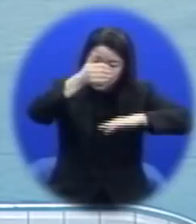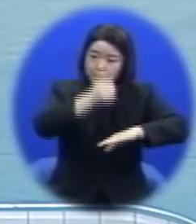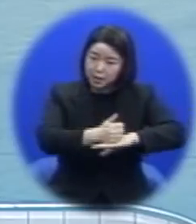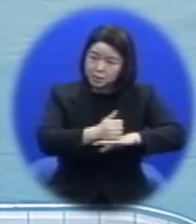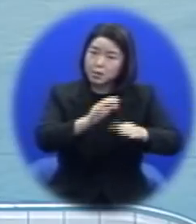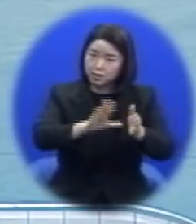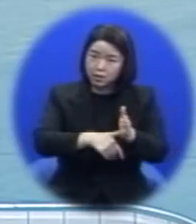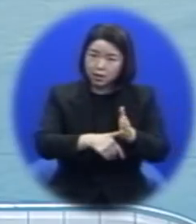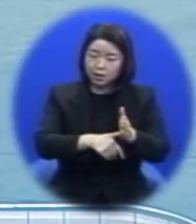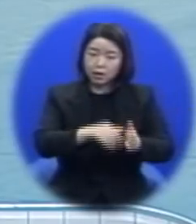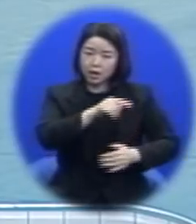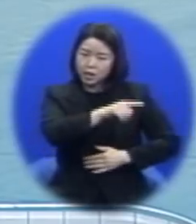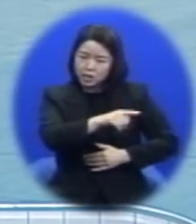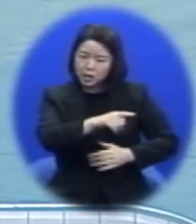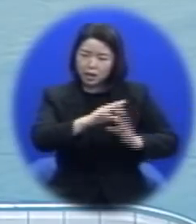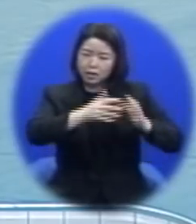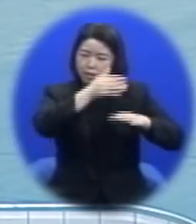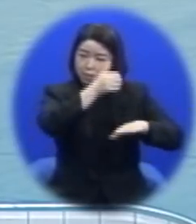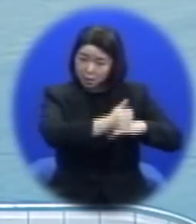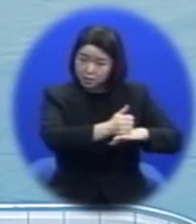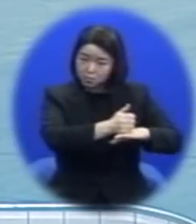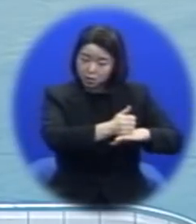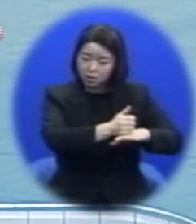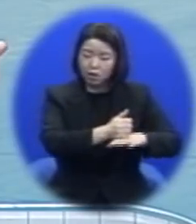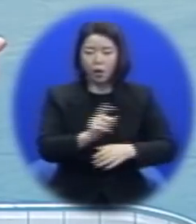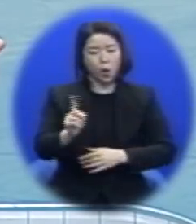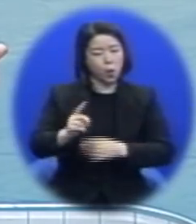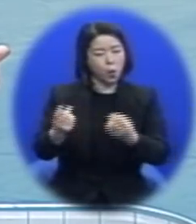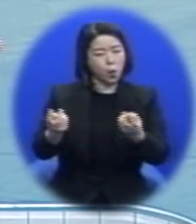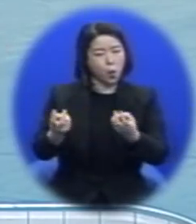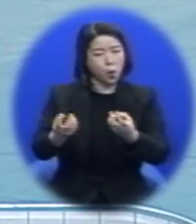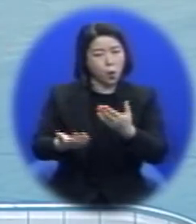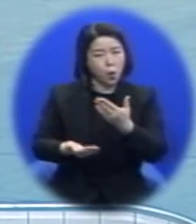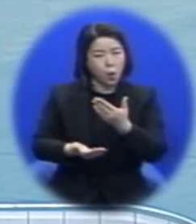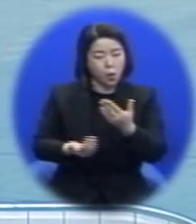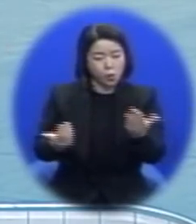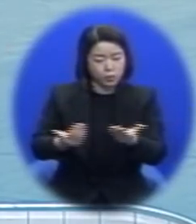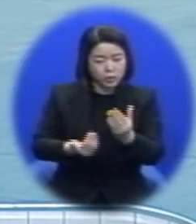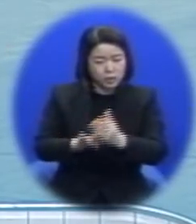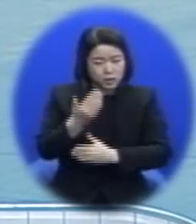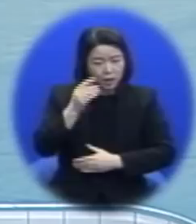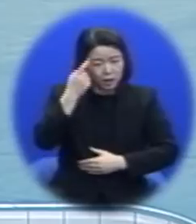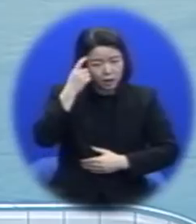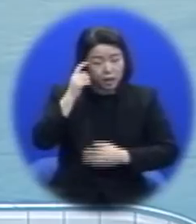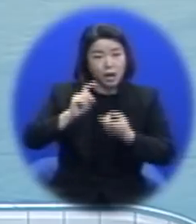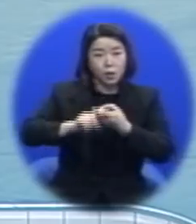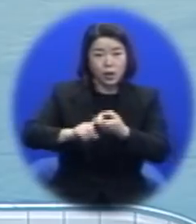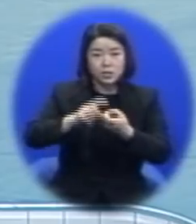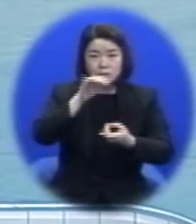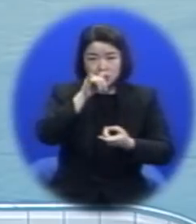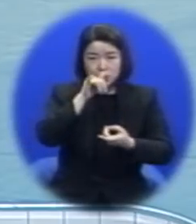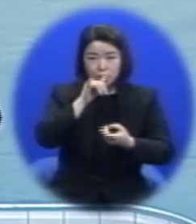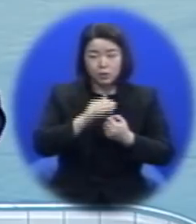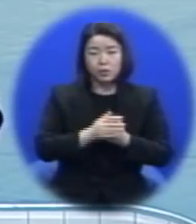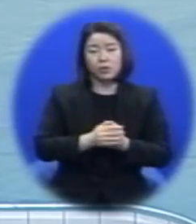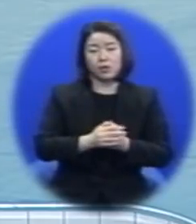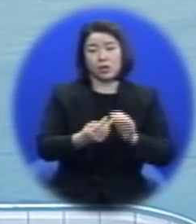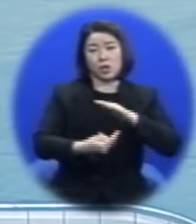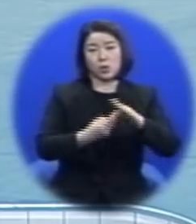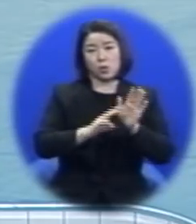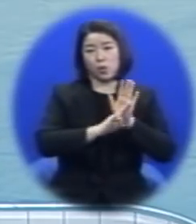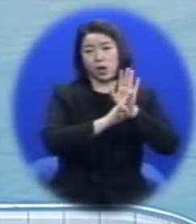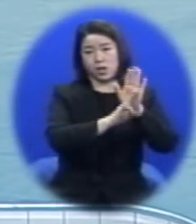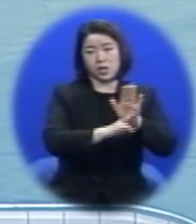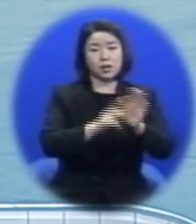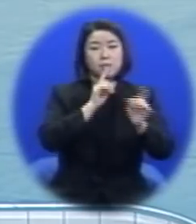이게 종말인가, 종말일 때는 어떤 일이 벌어질까 하는 관심이 있습니다만 요한계시록이